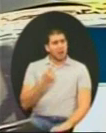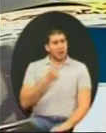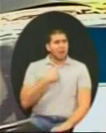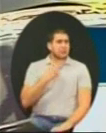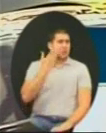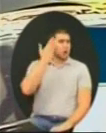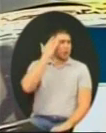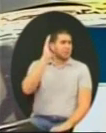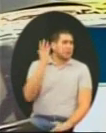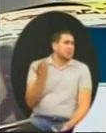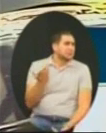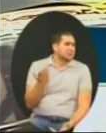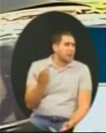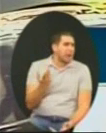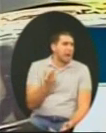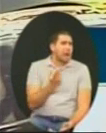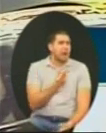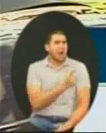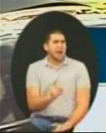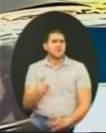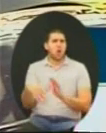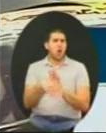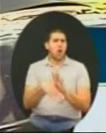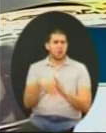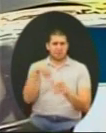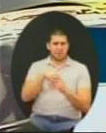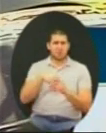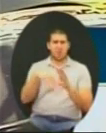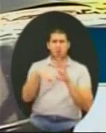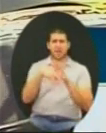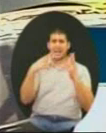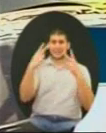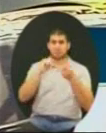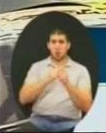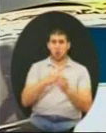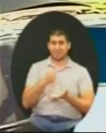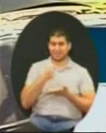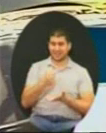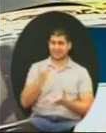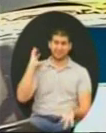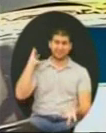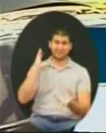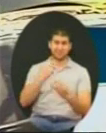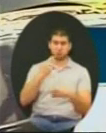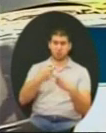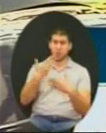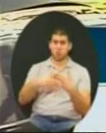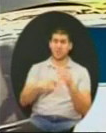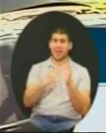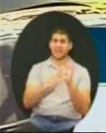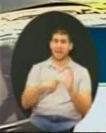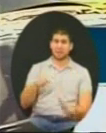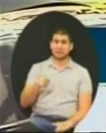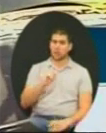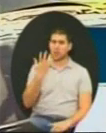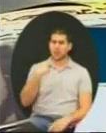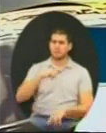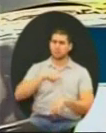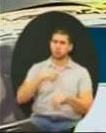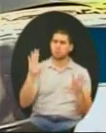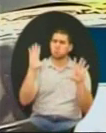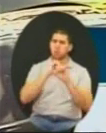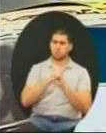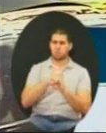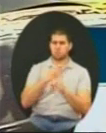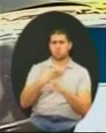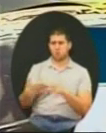אני לא מכיר אף חוק שעבר במסגרת חוק ההסדרים או בחוק התקציב בכל השנים האחרונות של חקיקה בכנסת שלא עבר בשעות הקטנות של